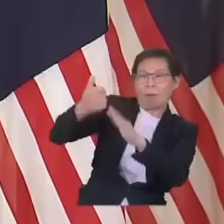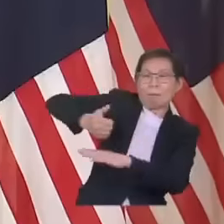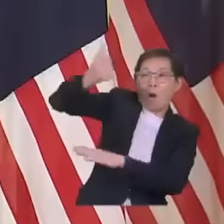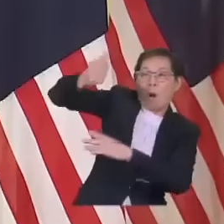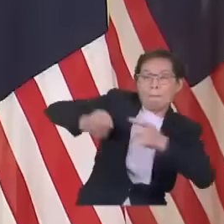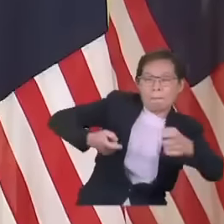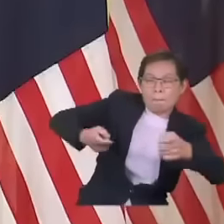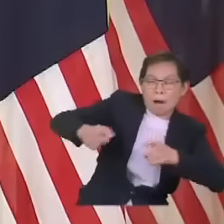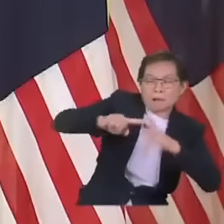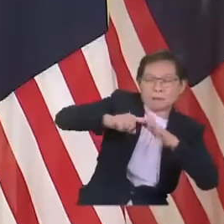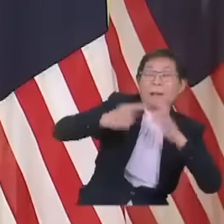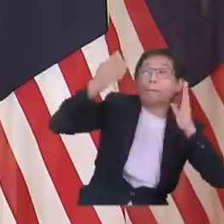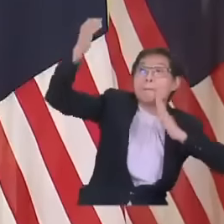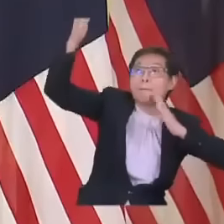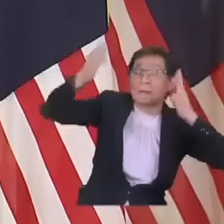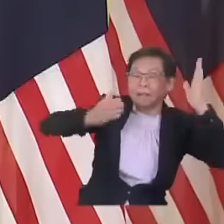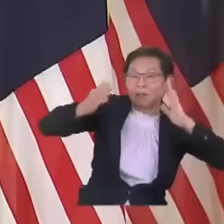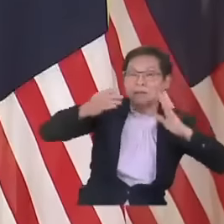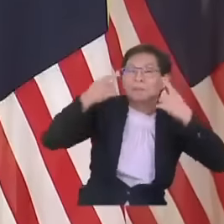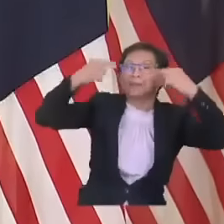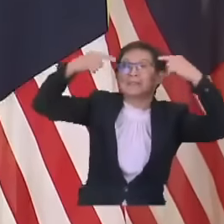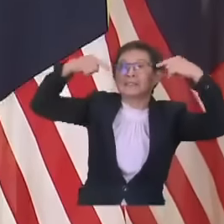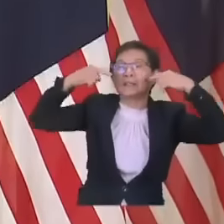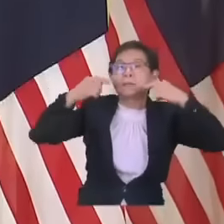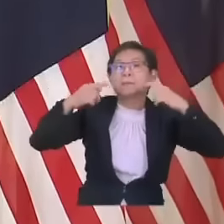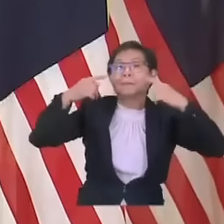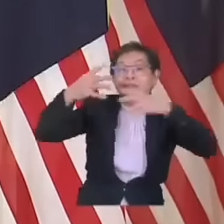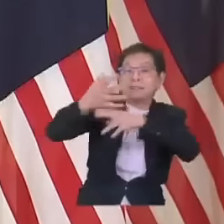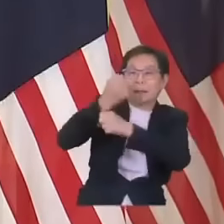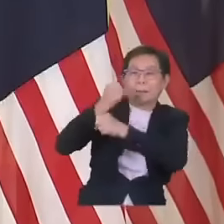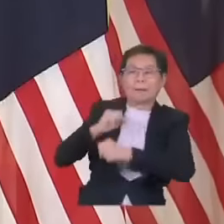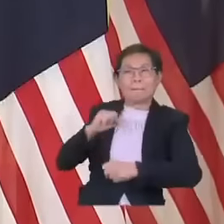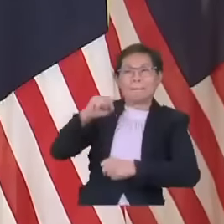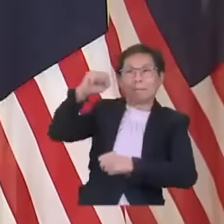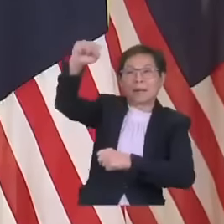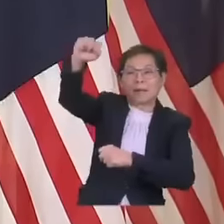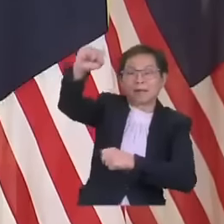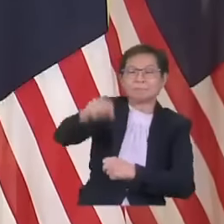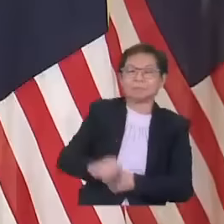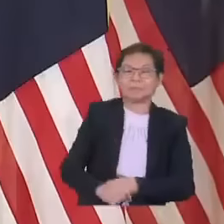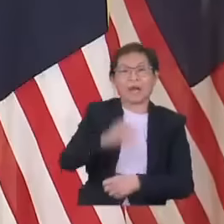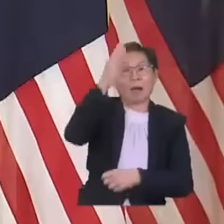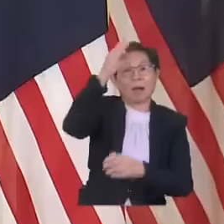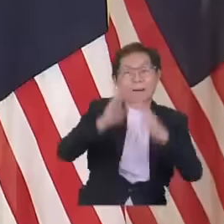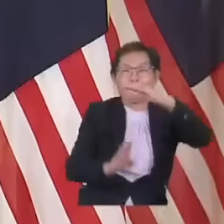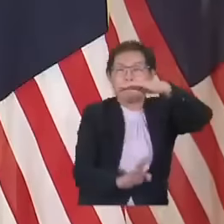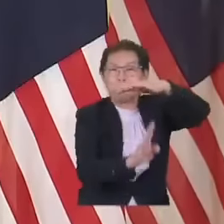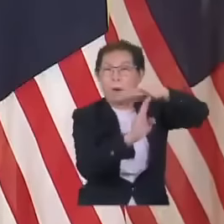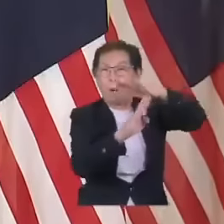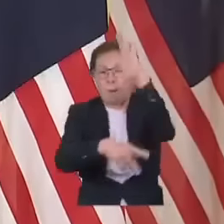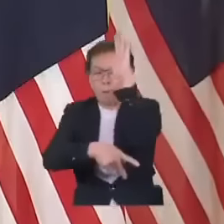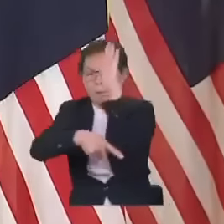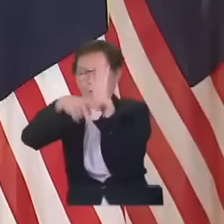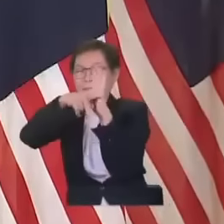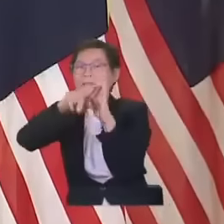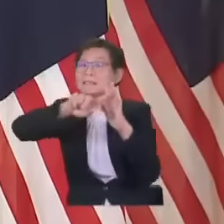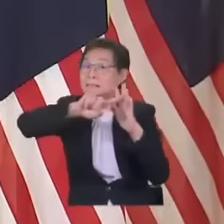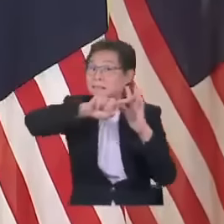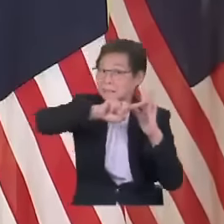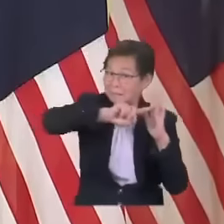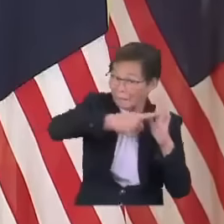pemerintah sejak negara mencapai kemerdekaan pembubaran ini dilaksanakan